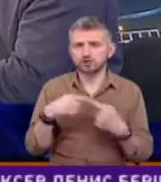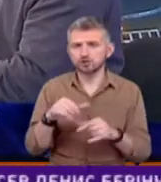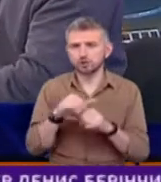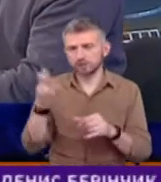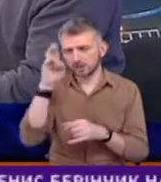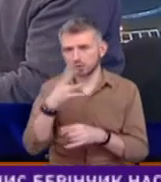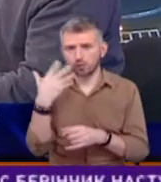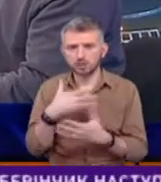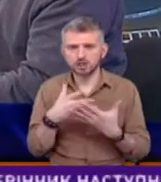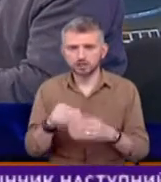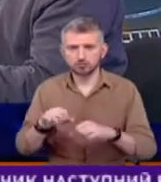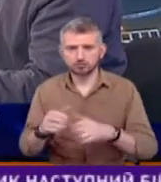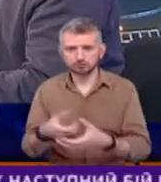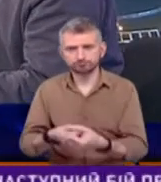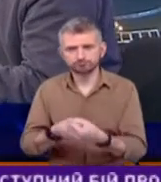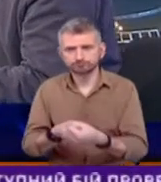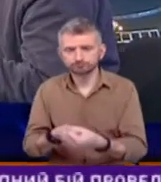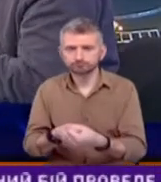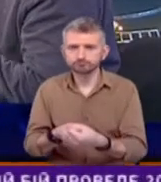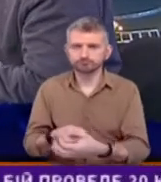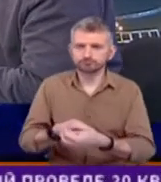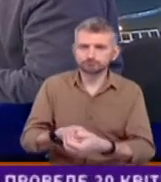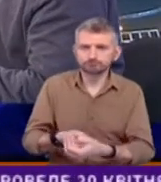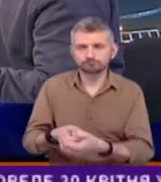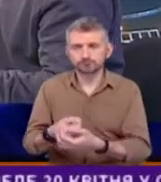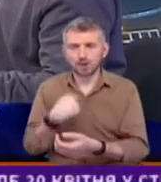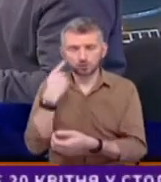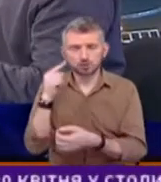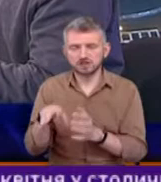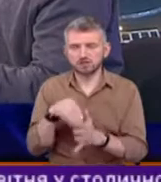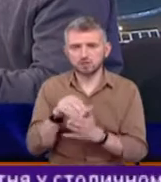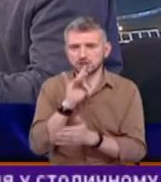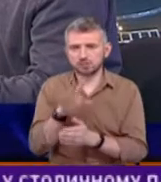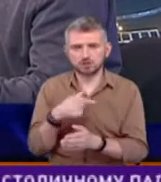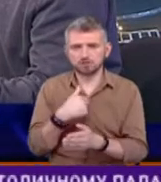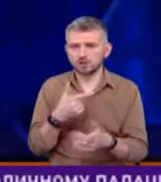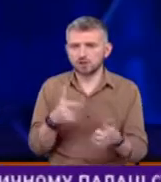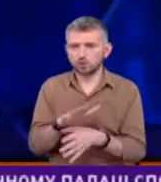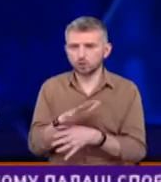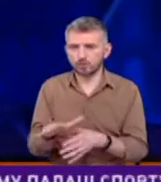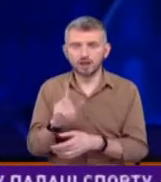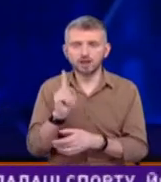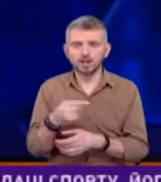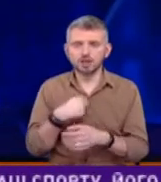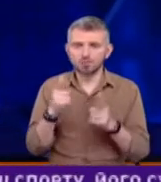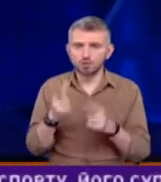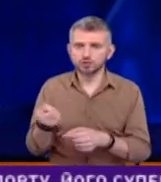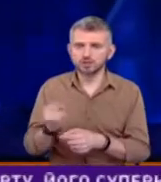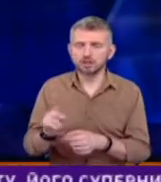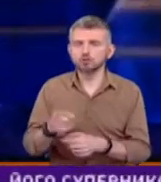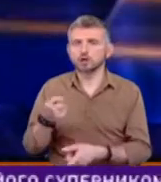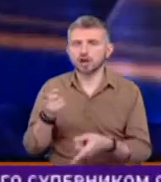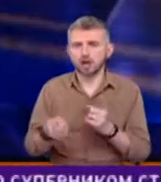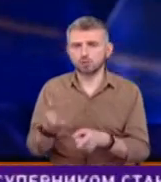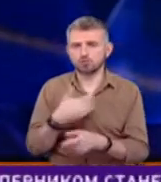країнах, коли вони тиснуть один одному руки. Ну, просто я думаю, що на цих виборах ще не буде. Ми до цього ще не готові. Але я погоджуюсь з тим, що